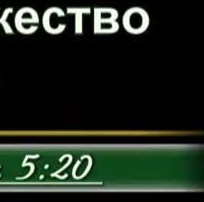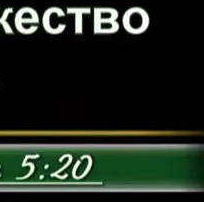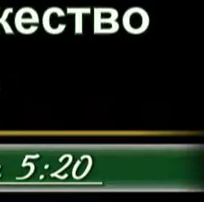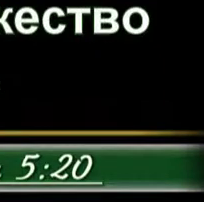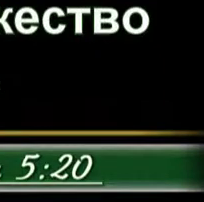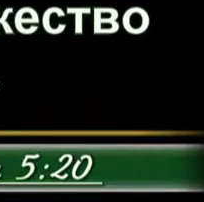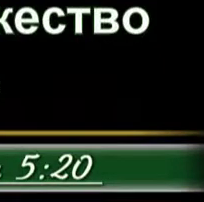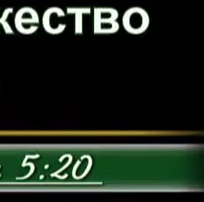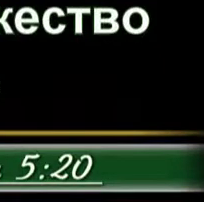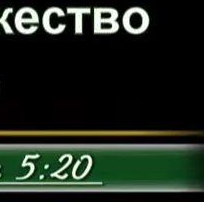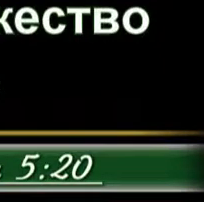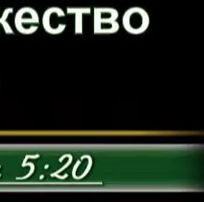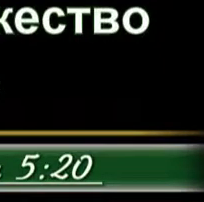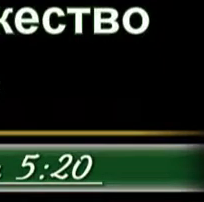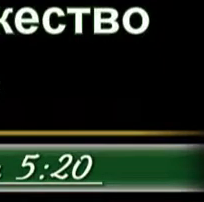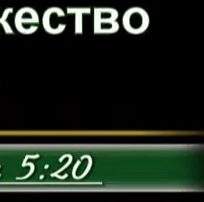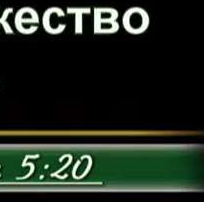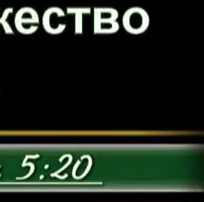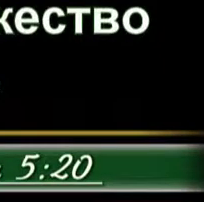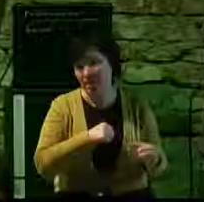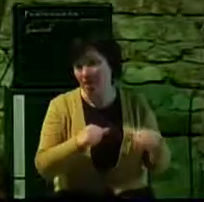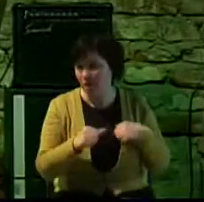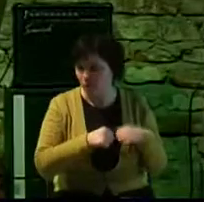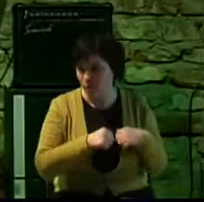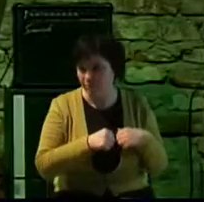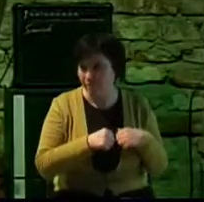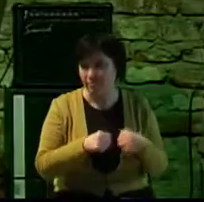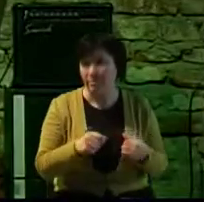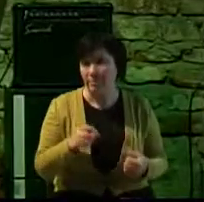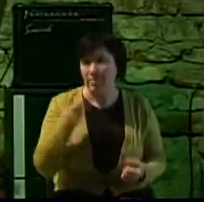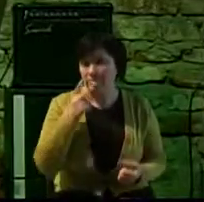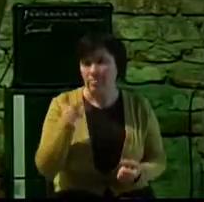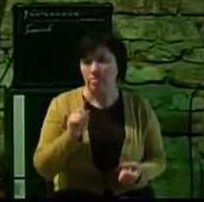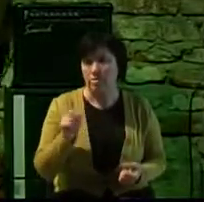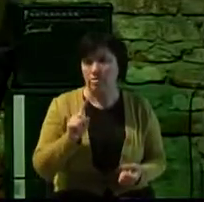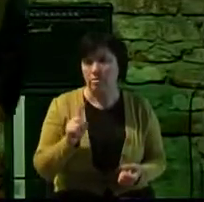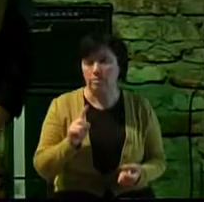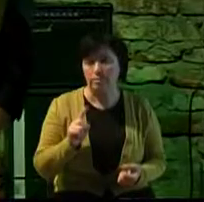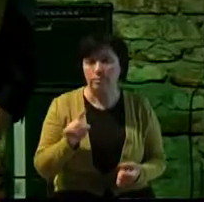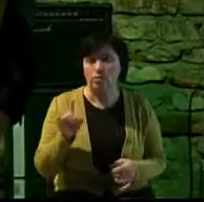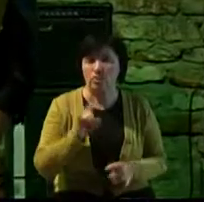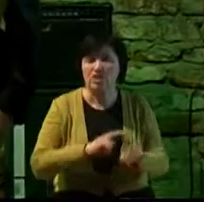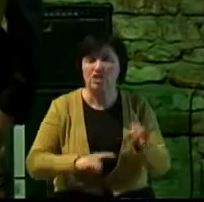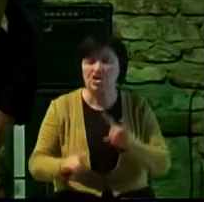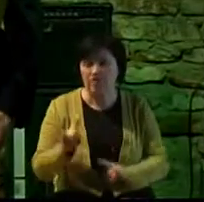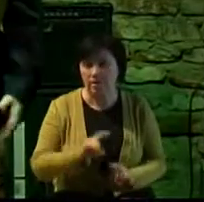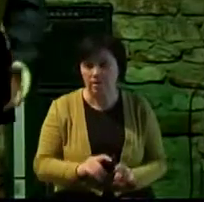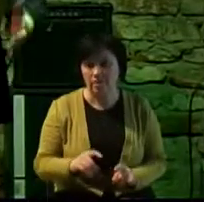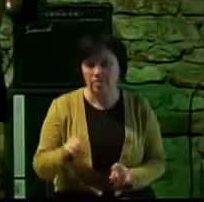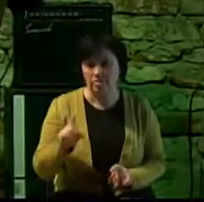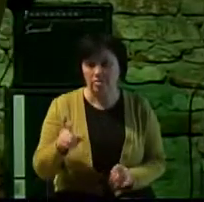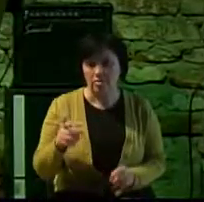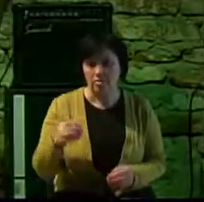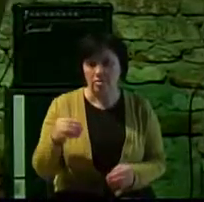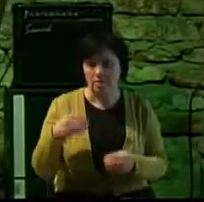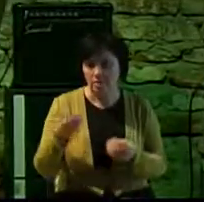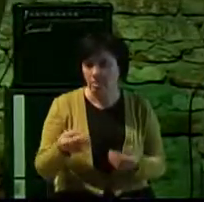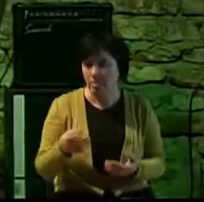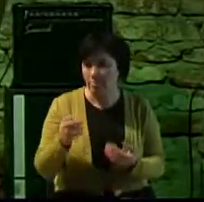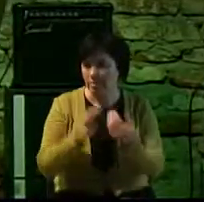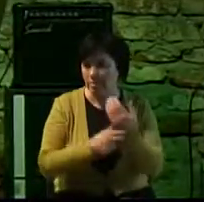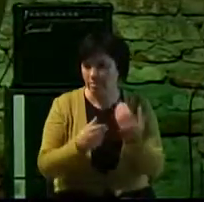покроет множество грехов». То есть здесь мы видим увещевание, которое дает нам Священное